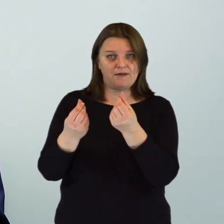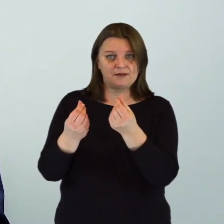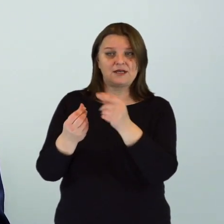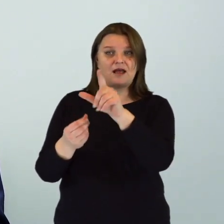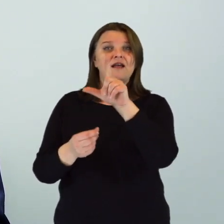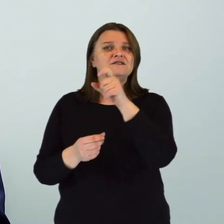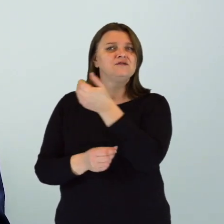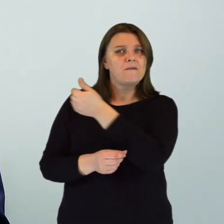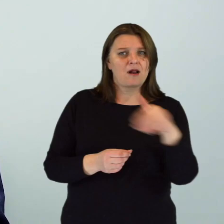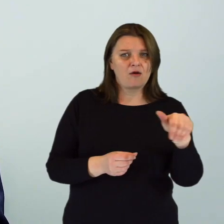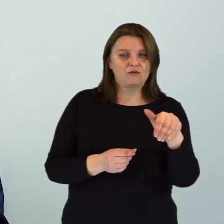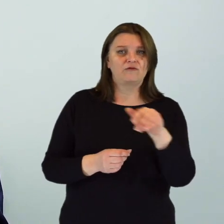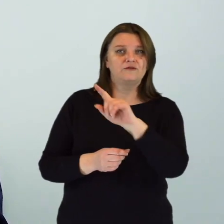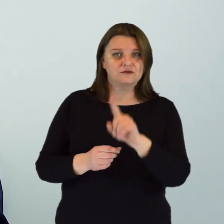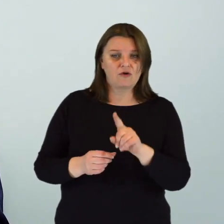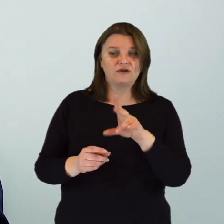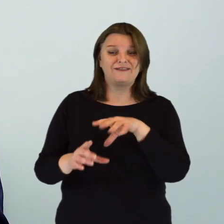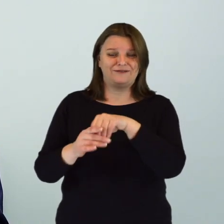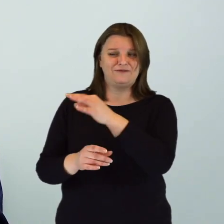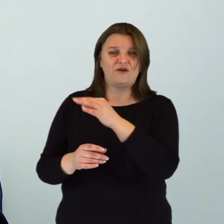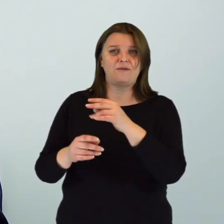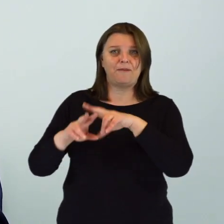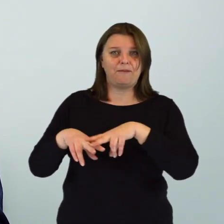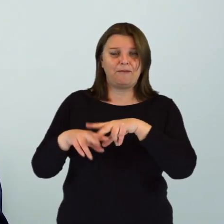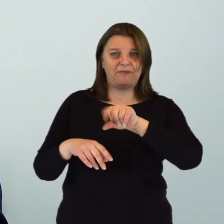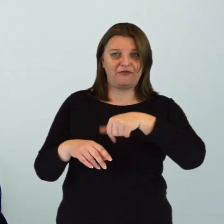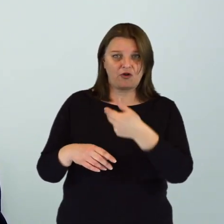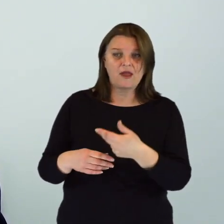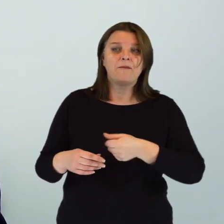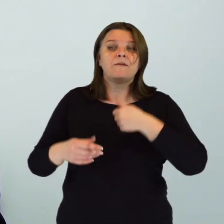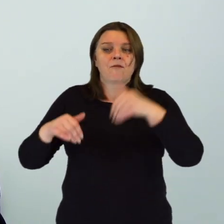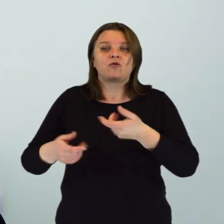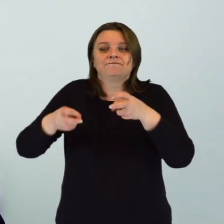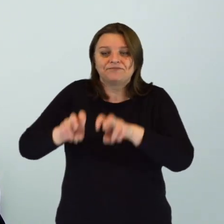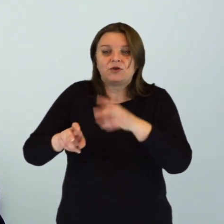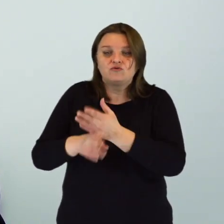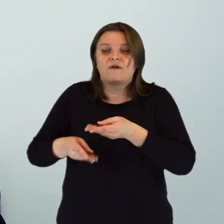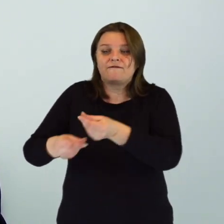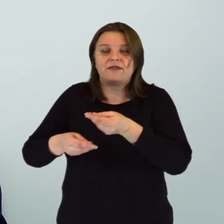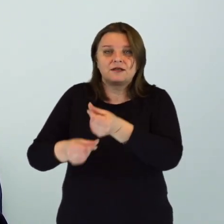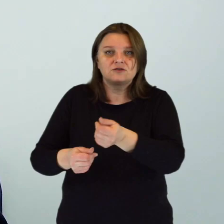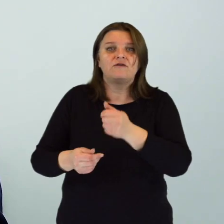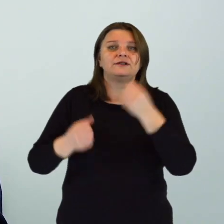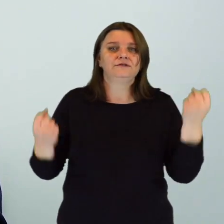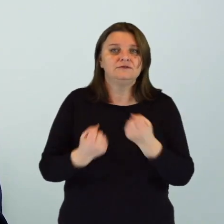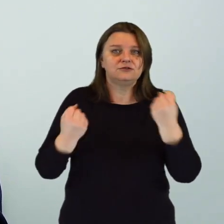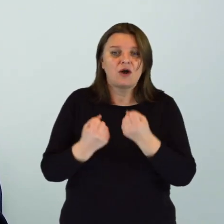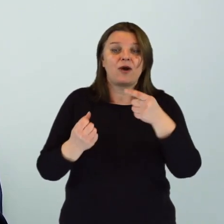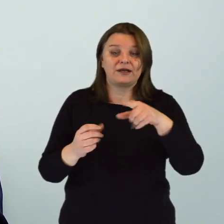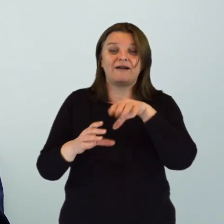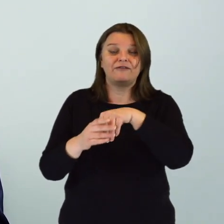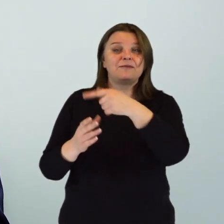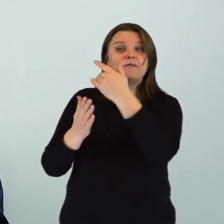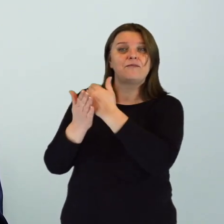środków finansowych, 200 milionów w ramach funduszu, żebyśmy mogli zacząć finansować działania w